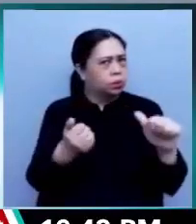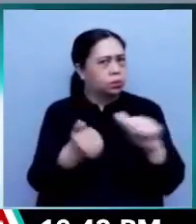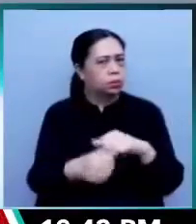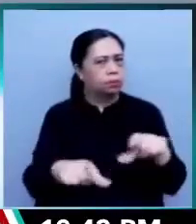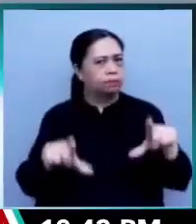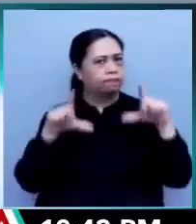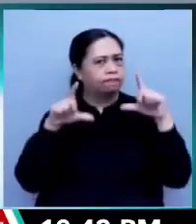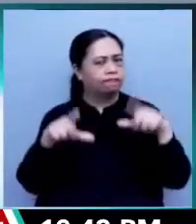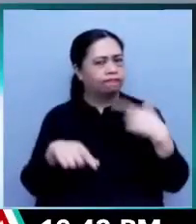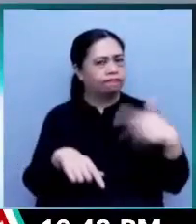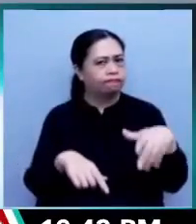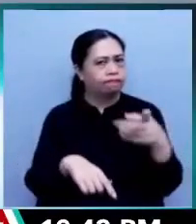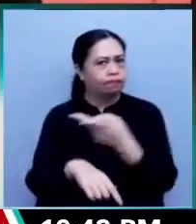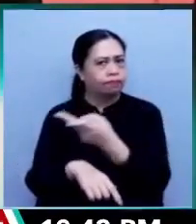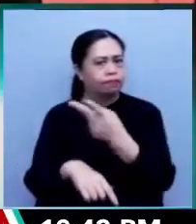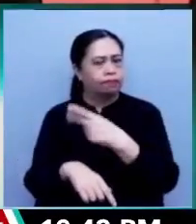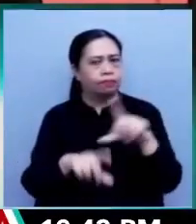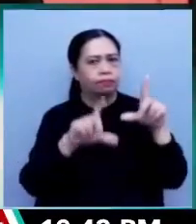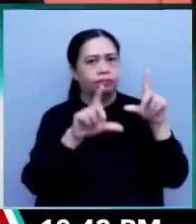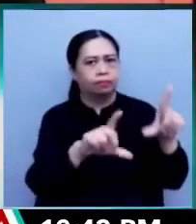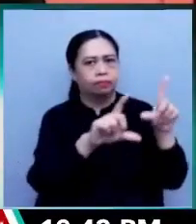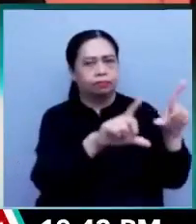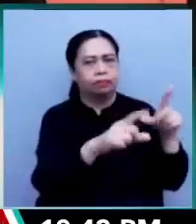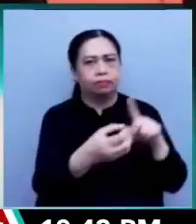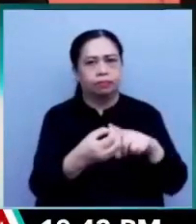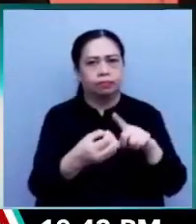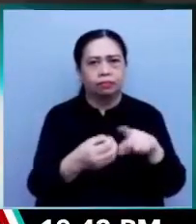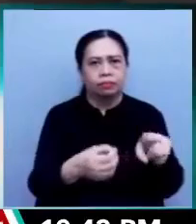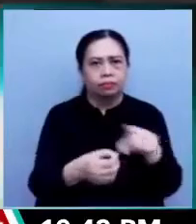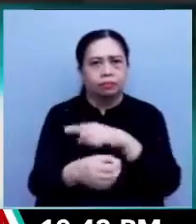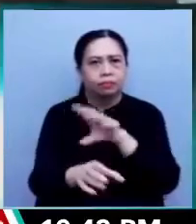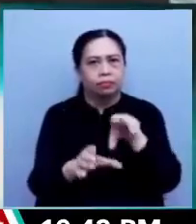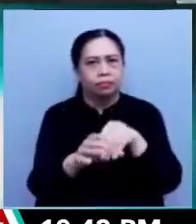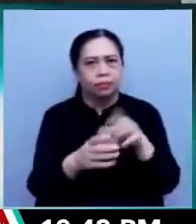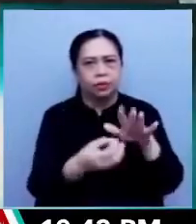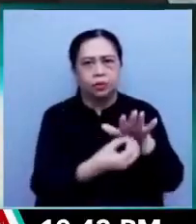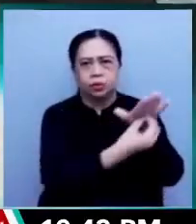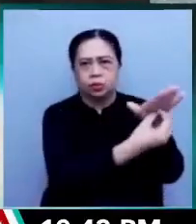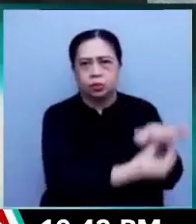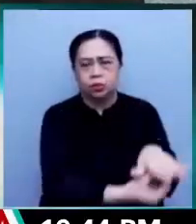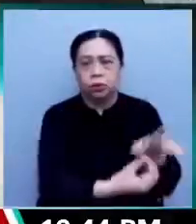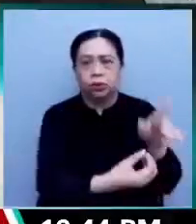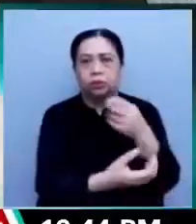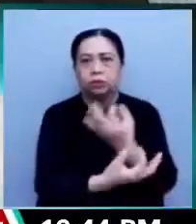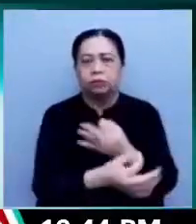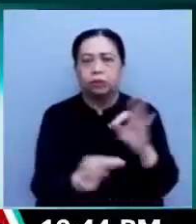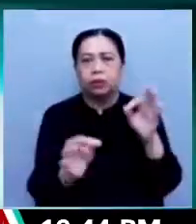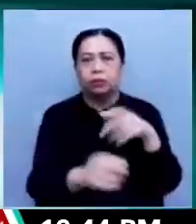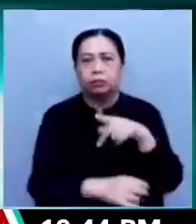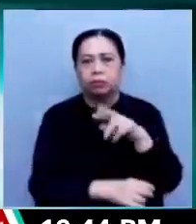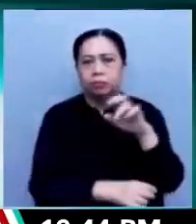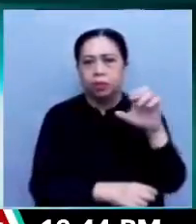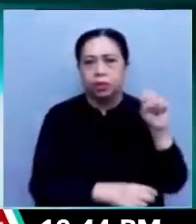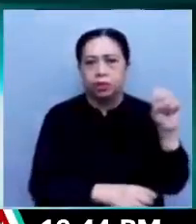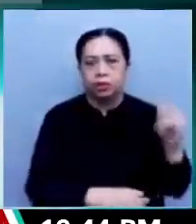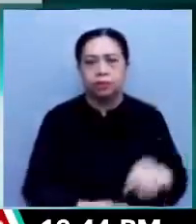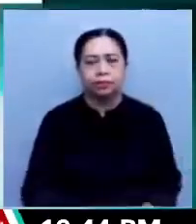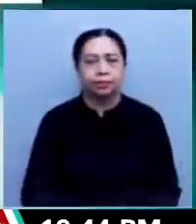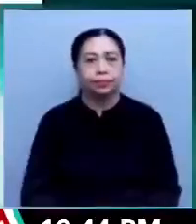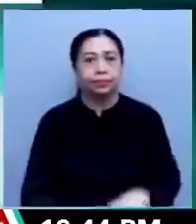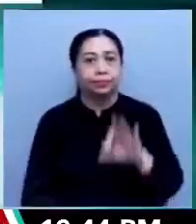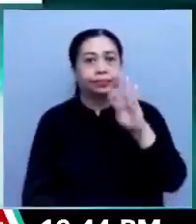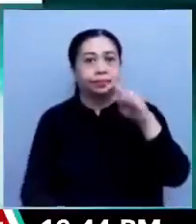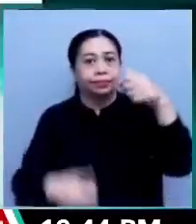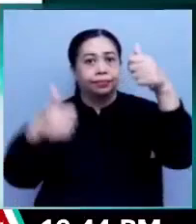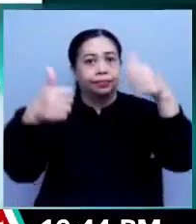at Badoy at anya'y isa umanong bahagi ng panggigipit sa malayang pamamahayag. Sa isang Facebook post, hinamon